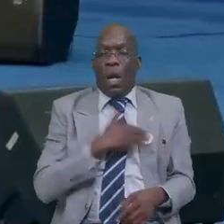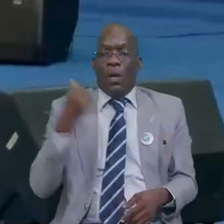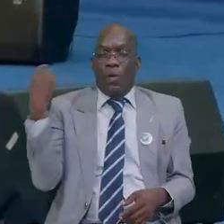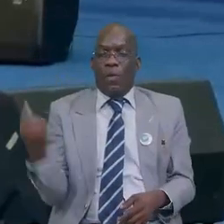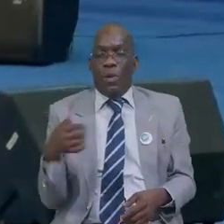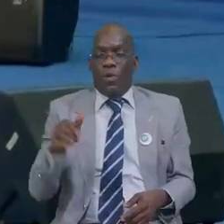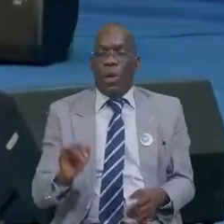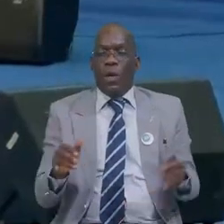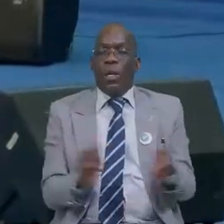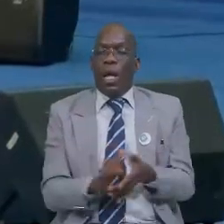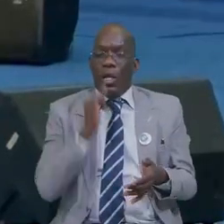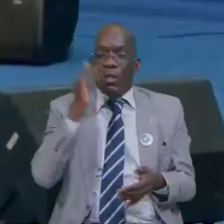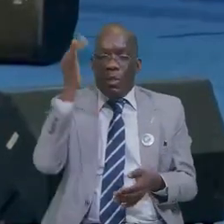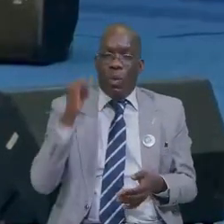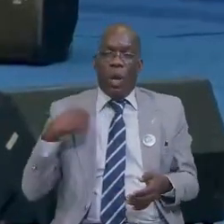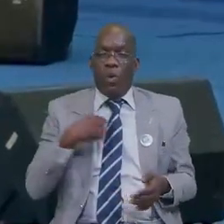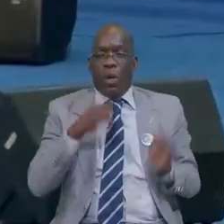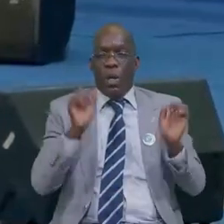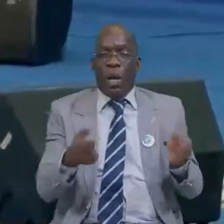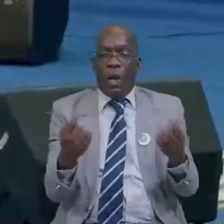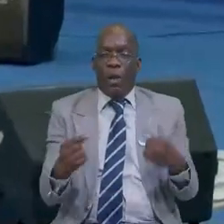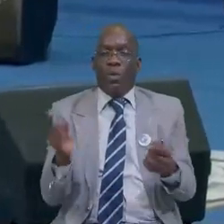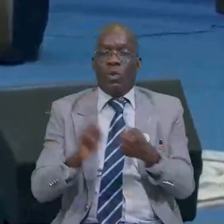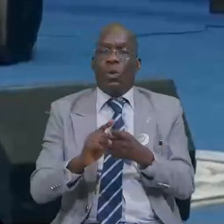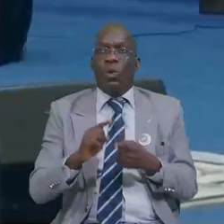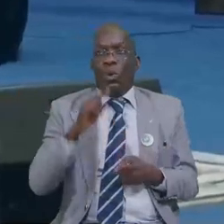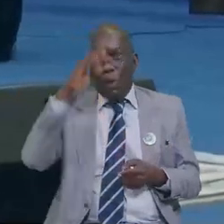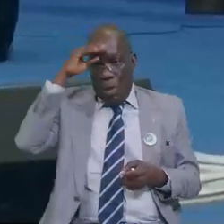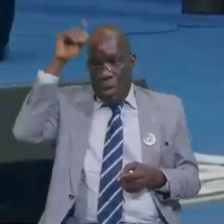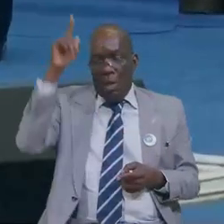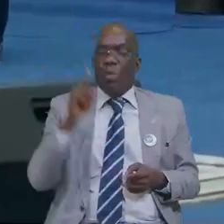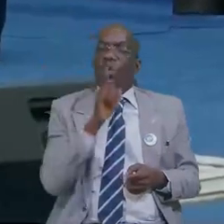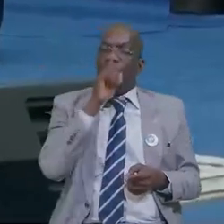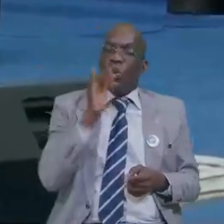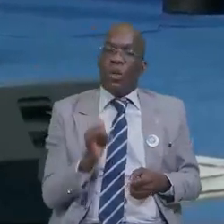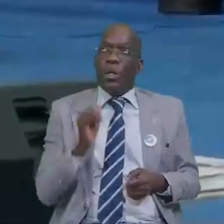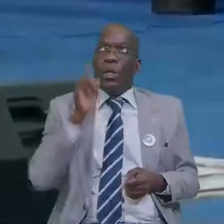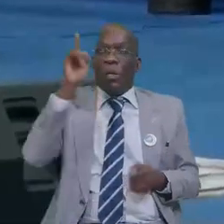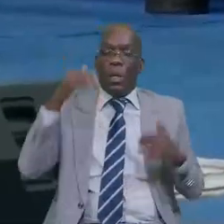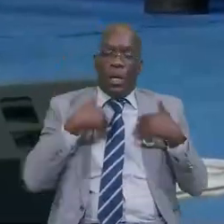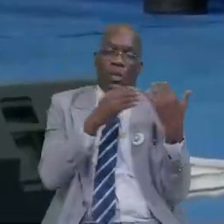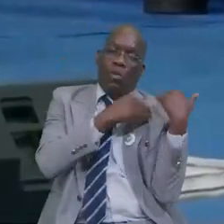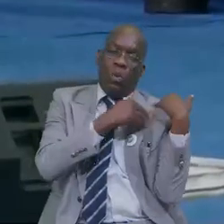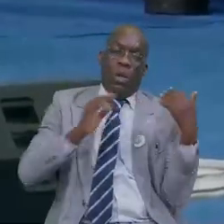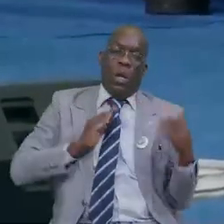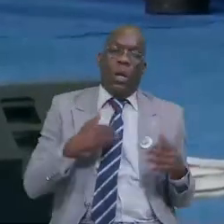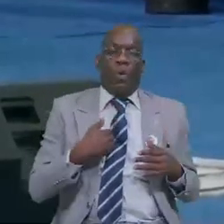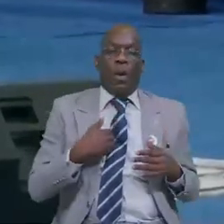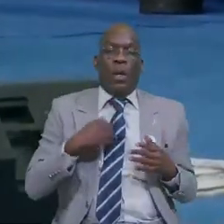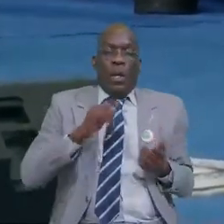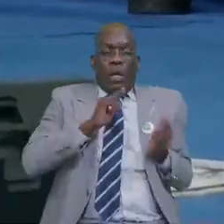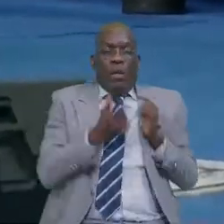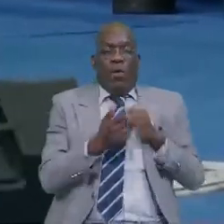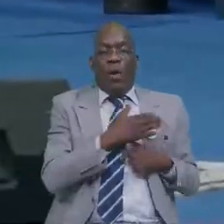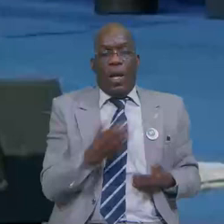Voilà pourquoi tu peux venir à lui avec assurance. Cependant, ce sont nos souffrances qu'il a portées. C'est de